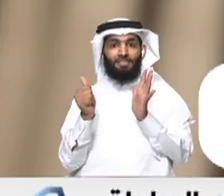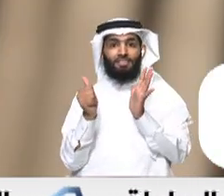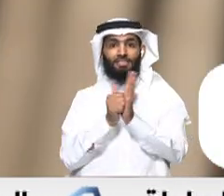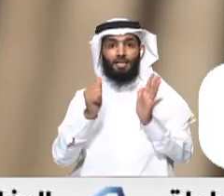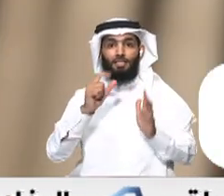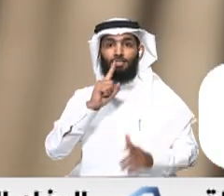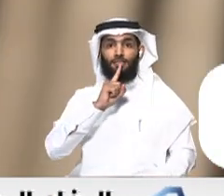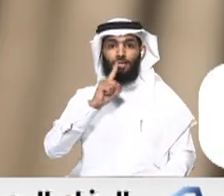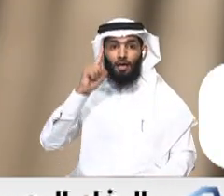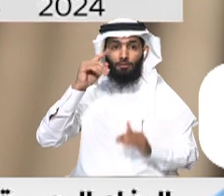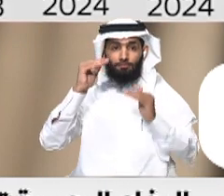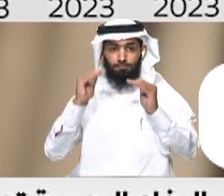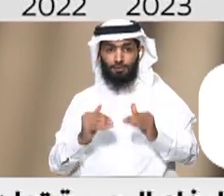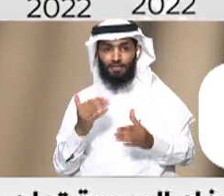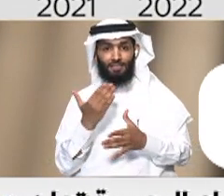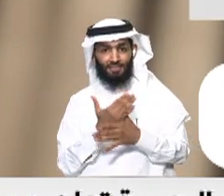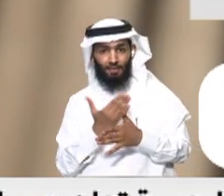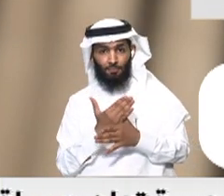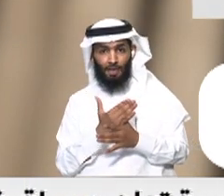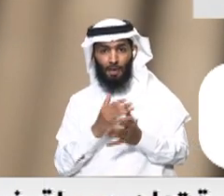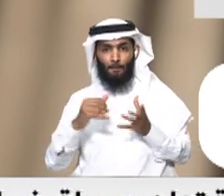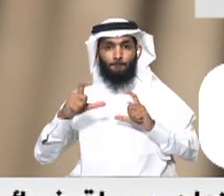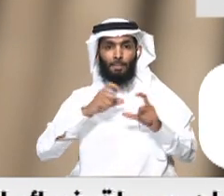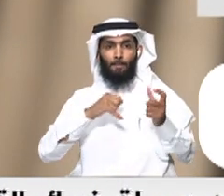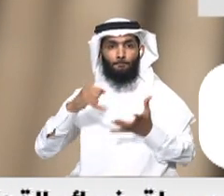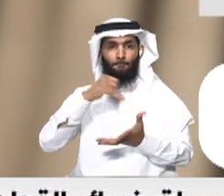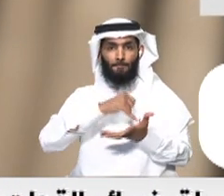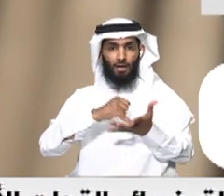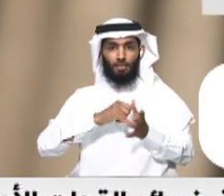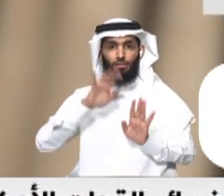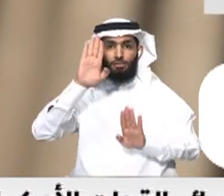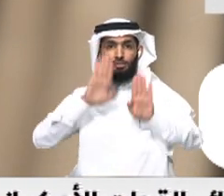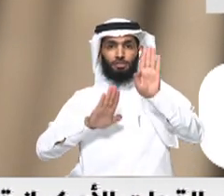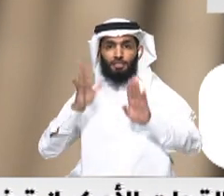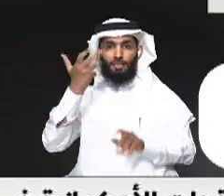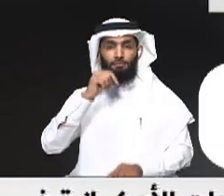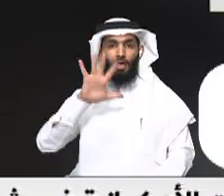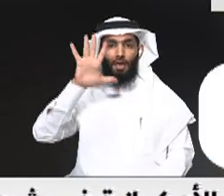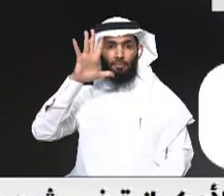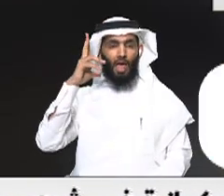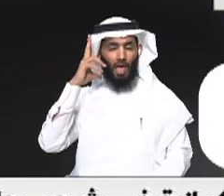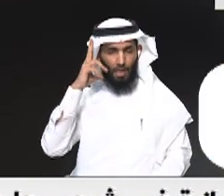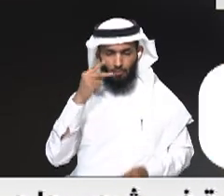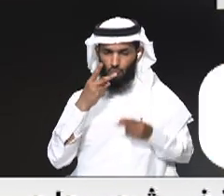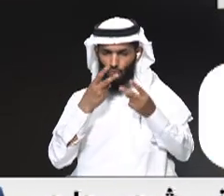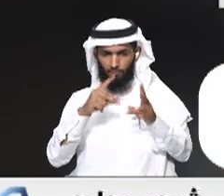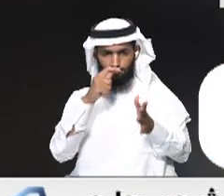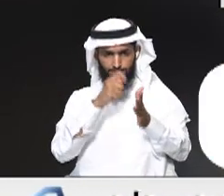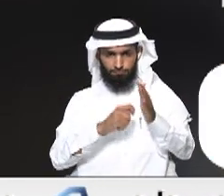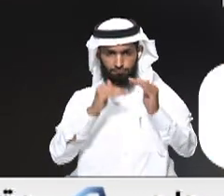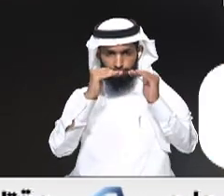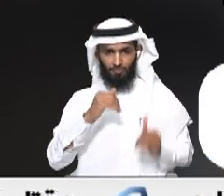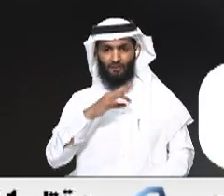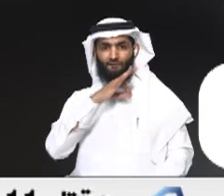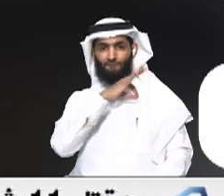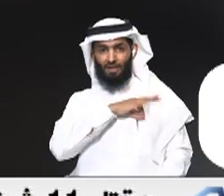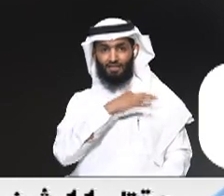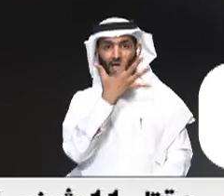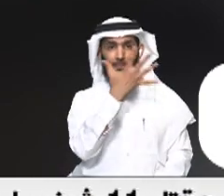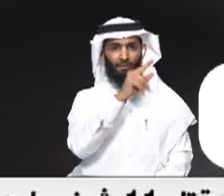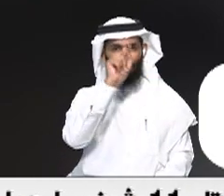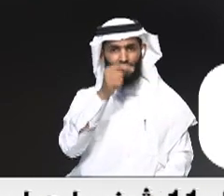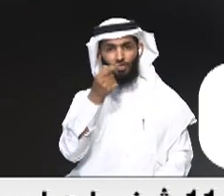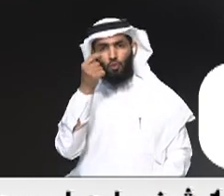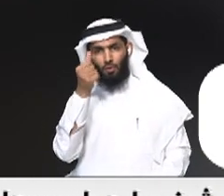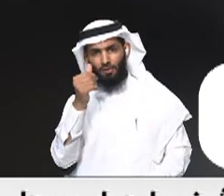بعدما صوت 5 من أعضاء لجنة السياسات المالية لصالح القرار وخفض سعر الفائدة من 5.25%